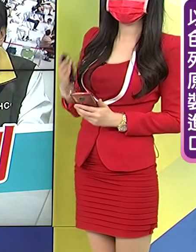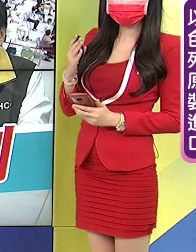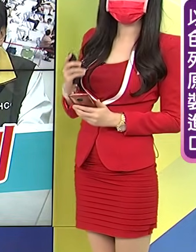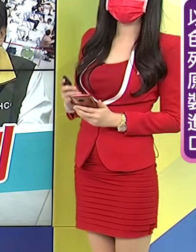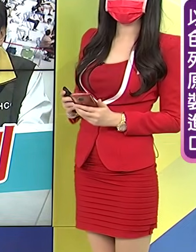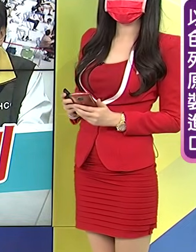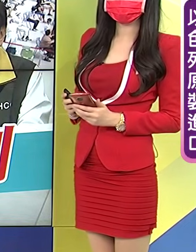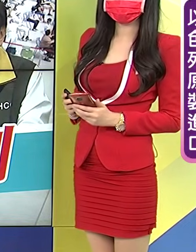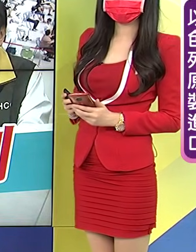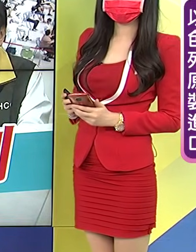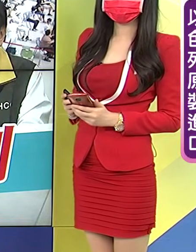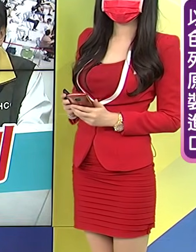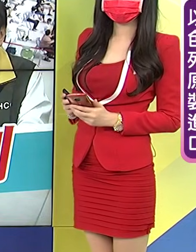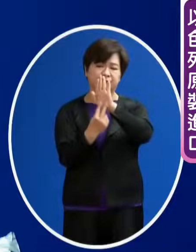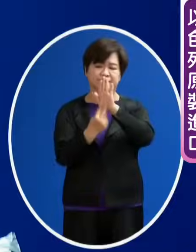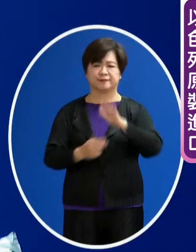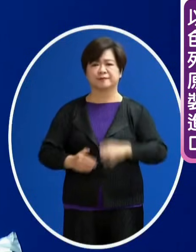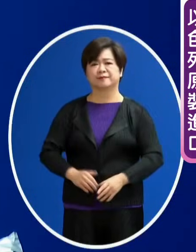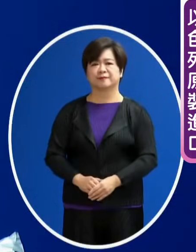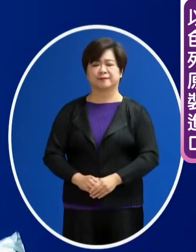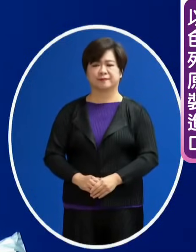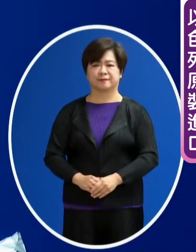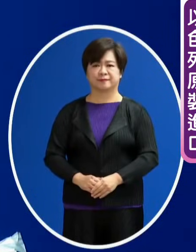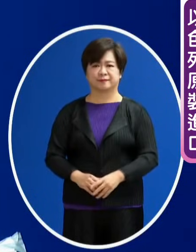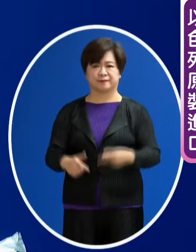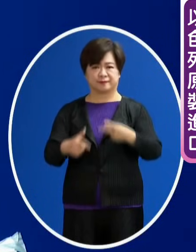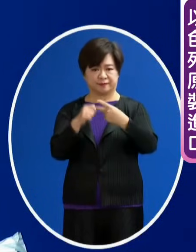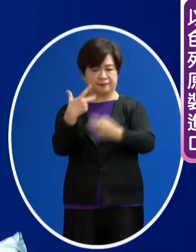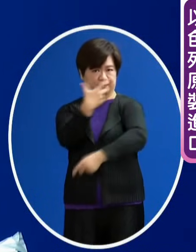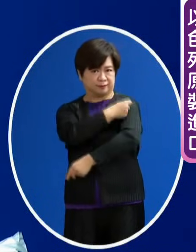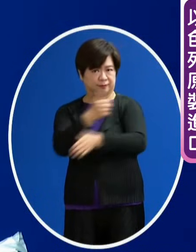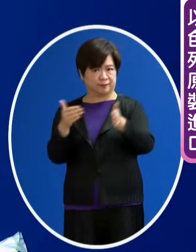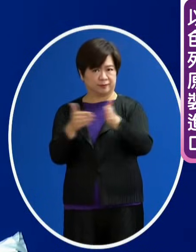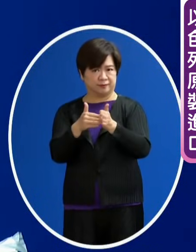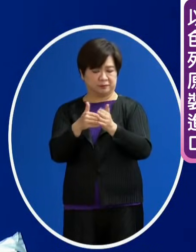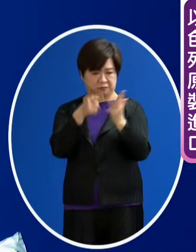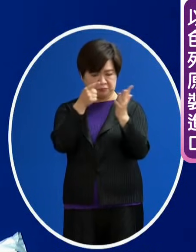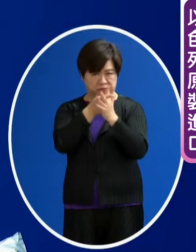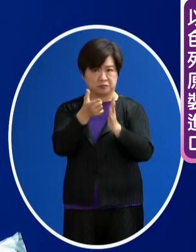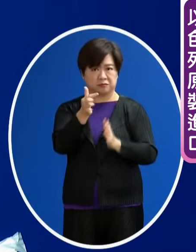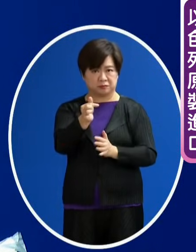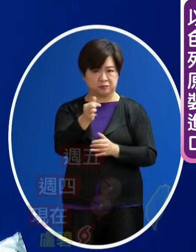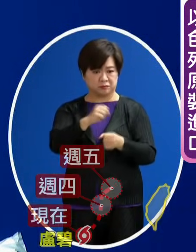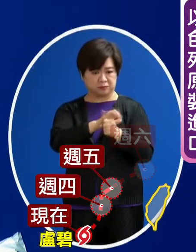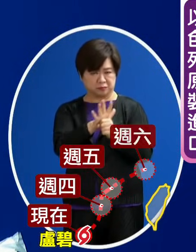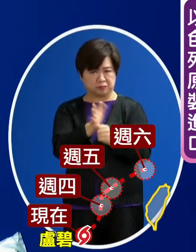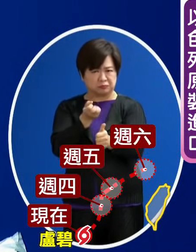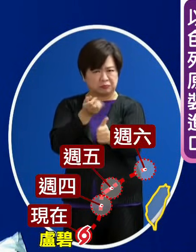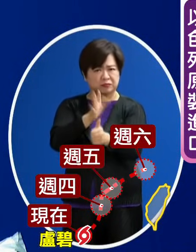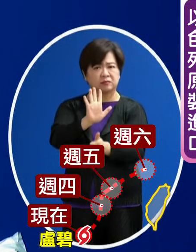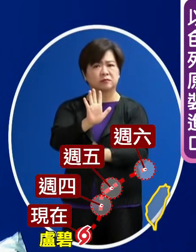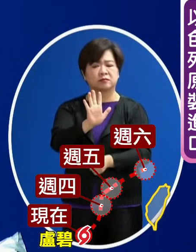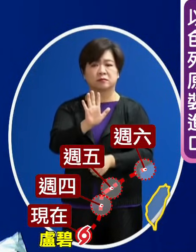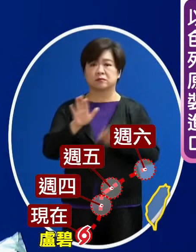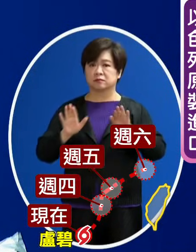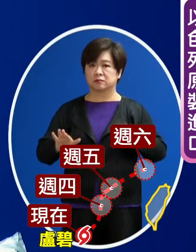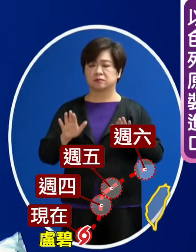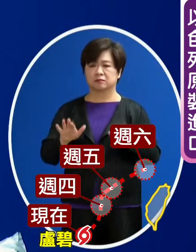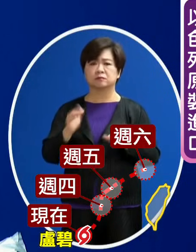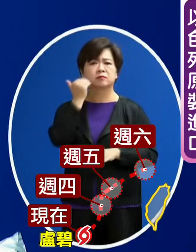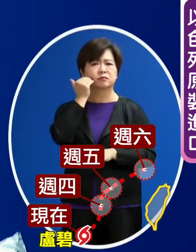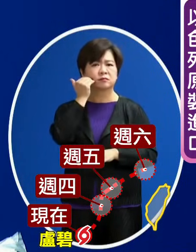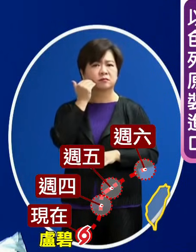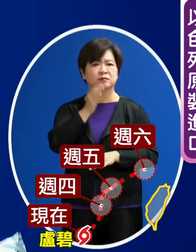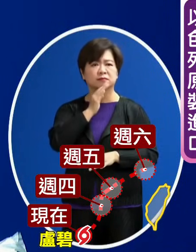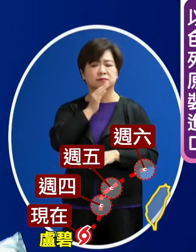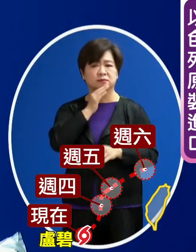先带你关心， 我们第二剂接种后确诊为 COVID-19 的哈，那目前如果说是